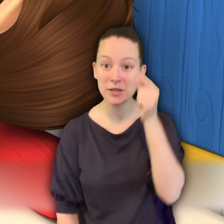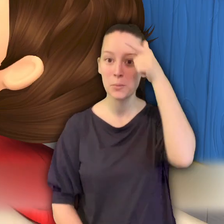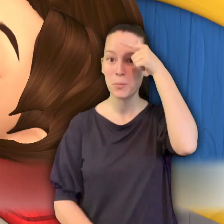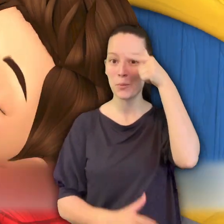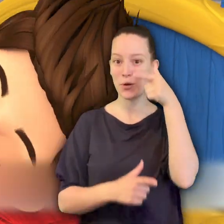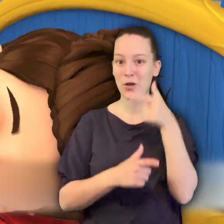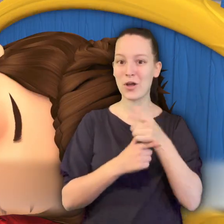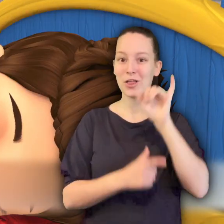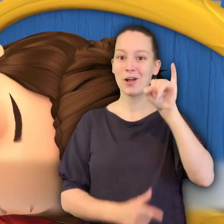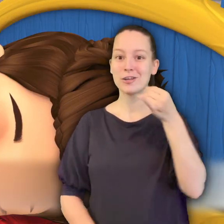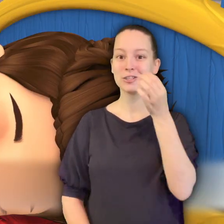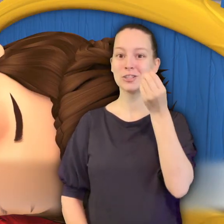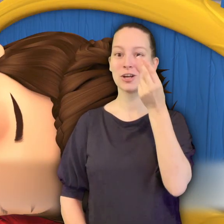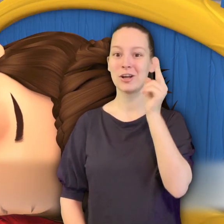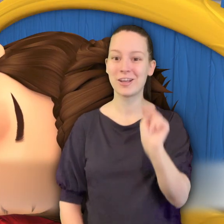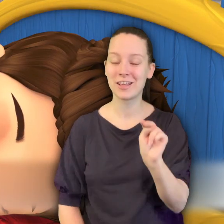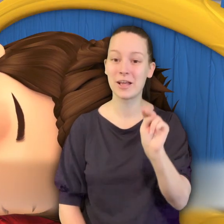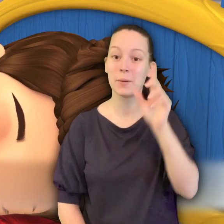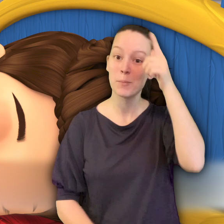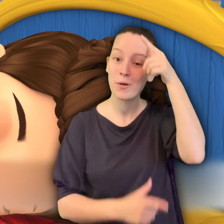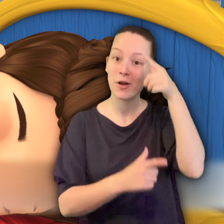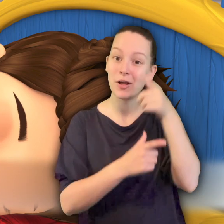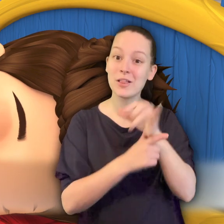BROTHER JOHN